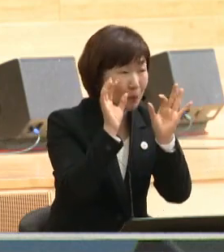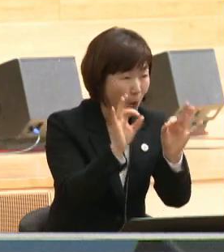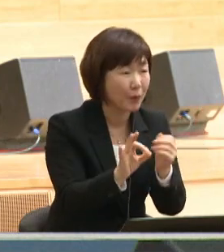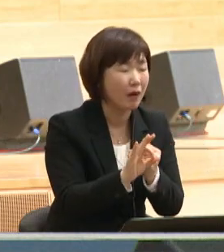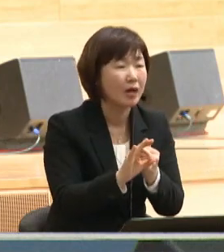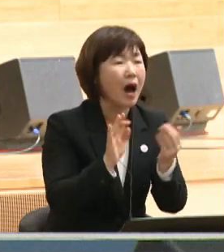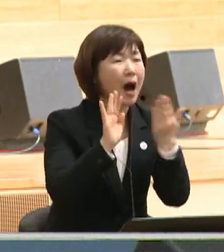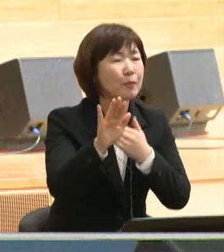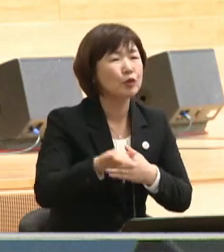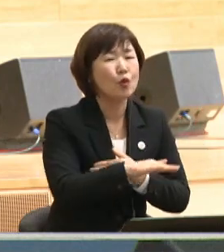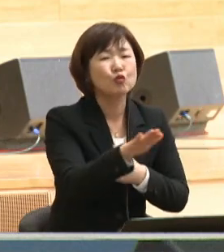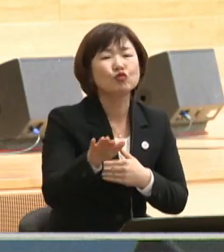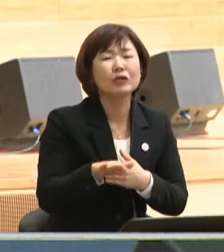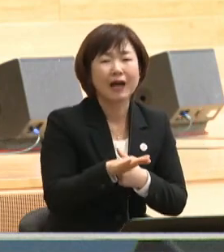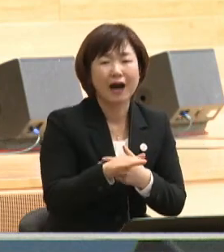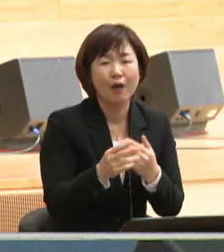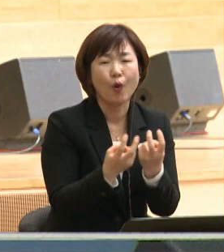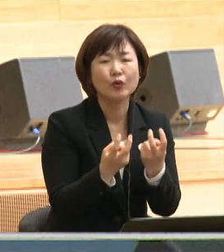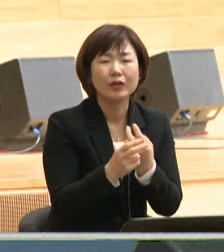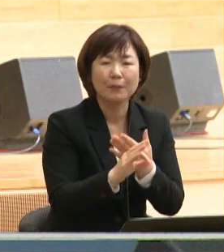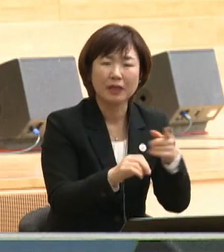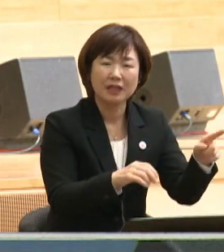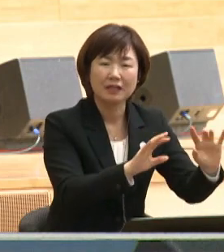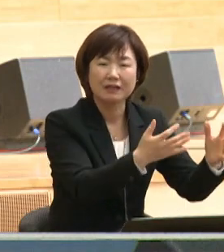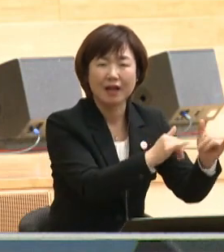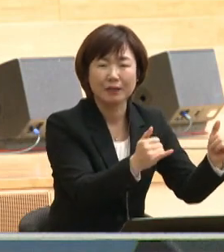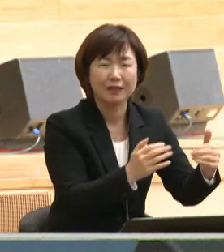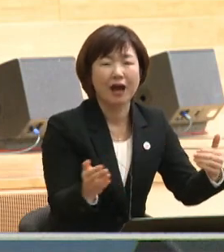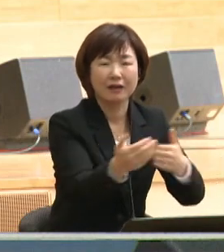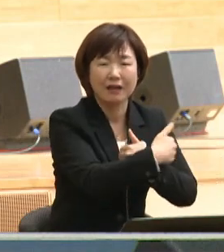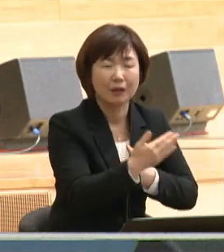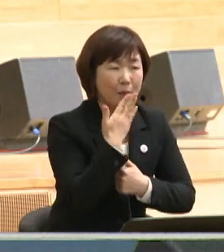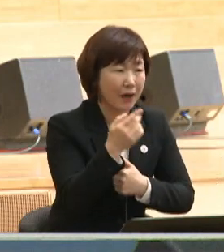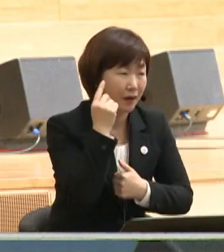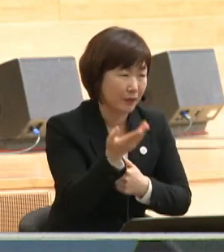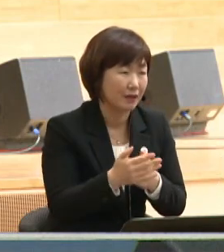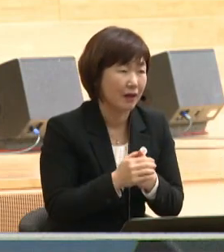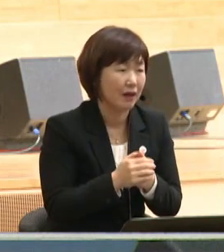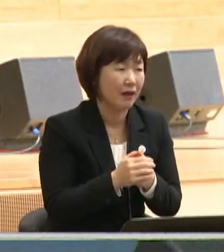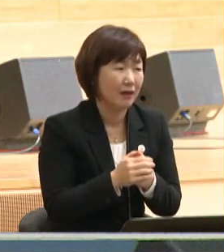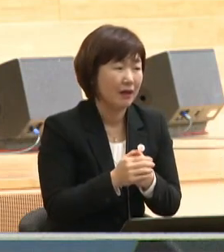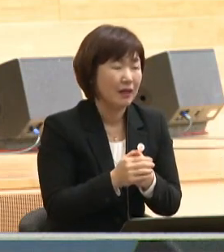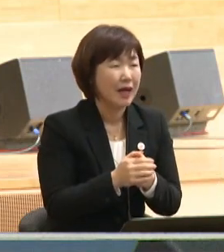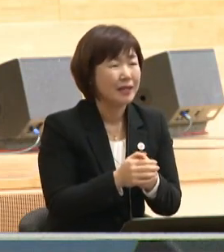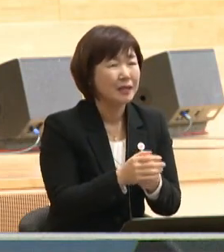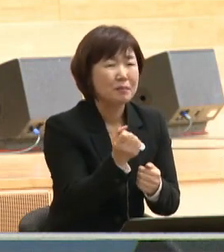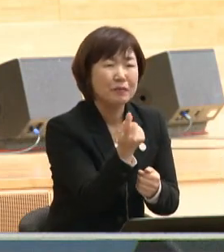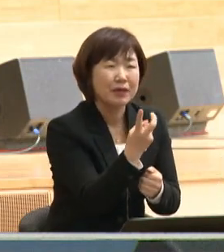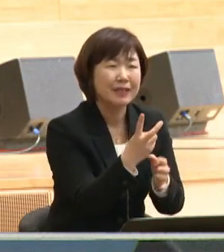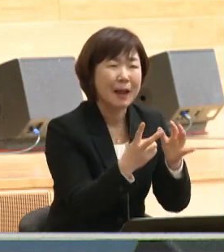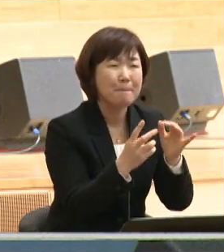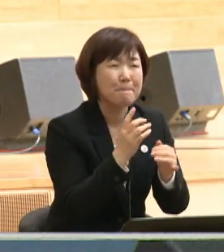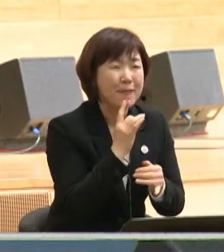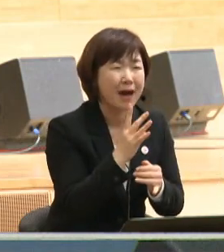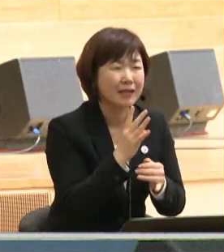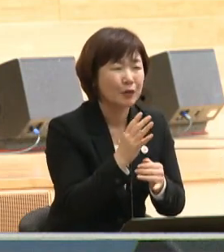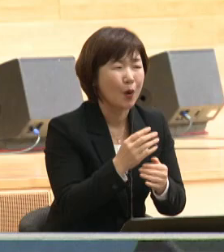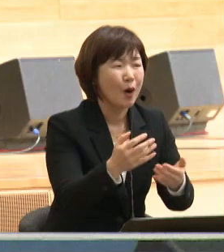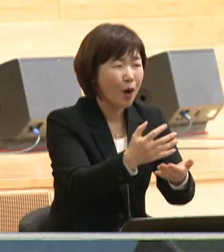어떻게 해야 그들을 얻을 수 있을까요 바울은 아무쪼록 몇 사람이라도 얻고자 약한